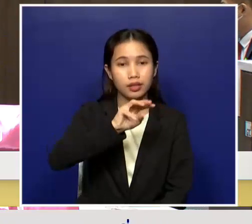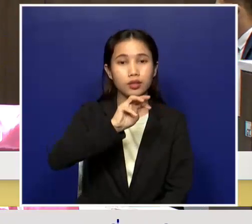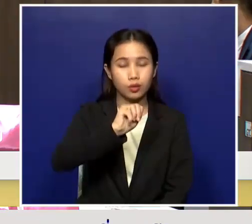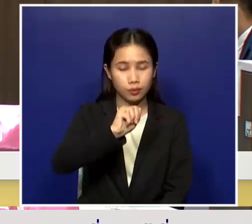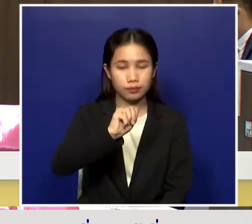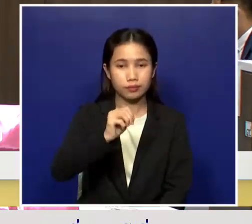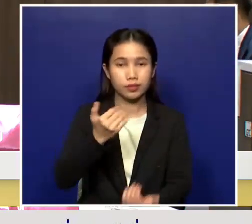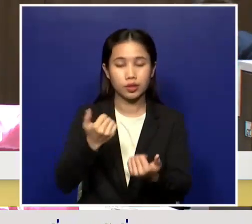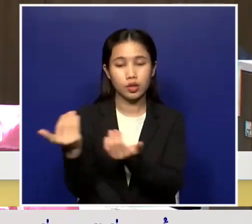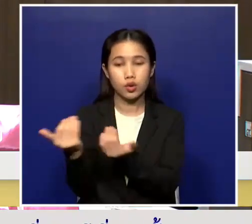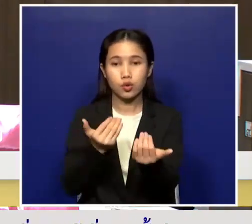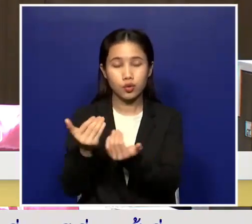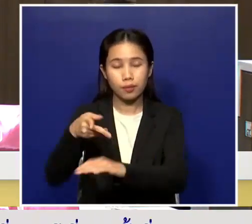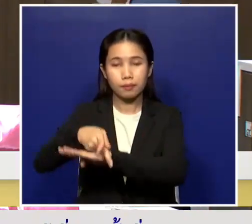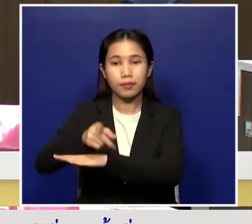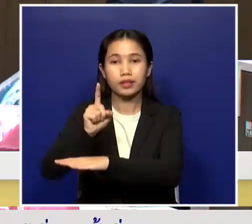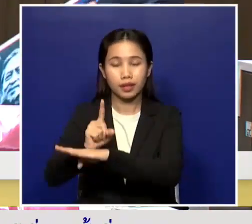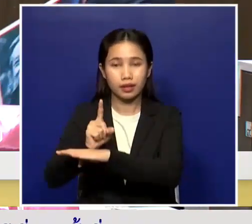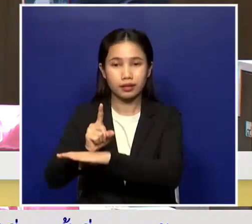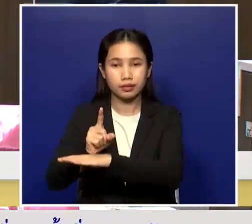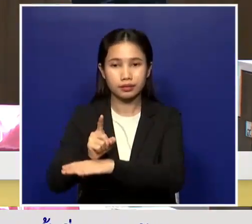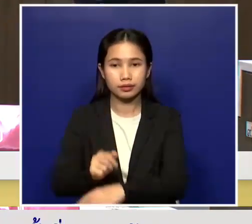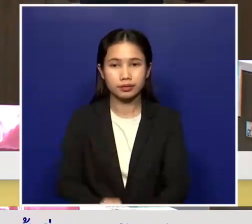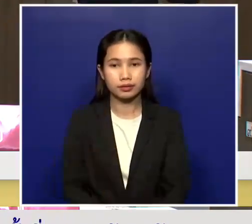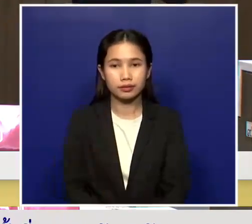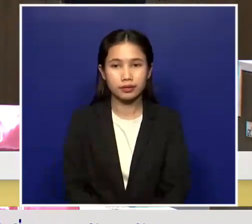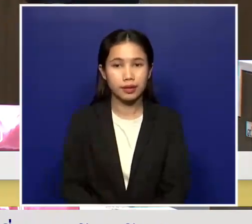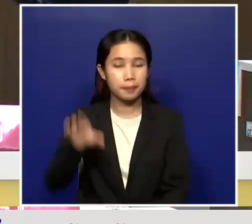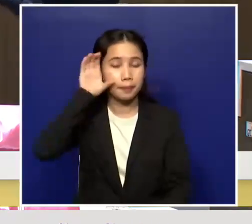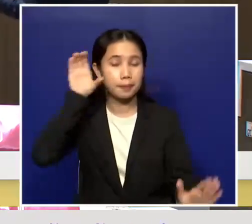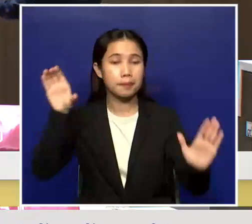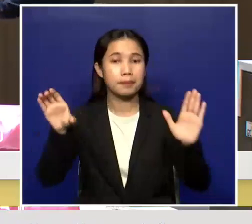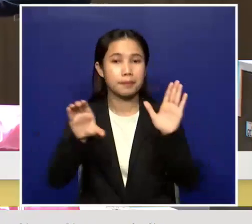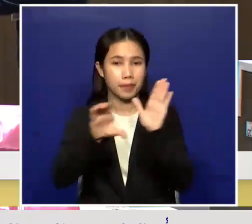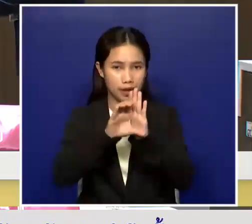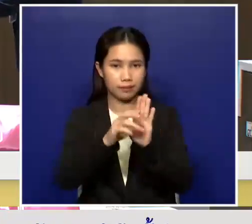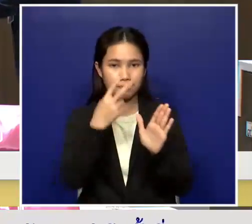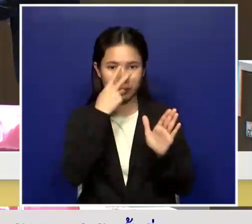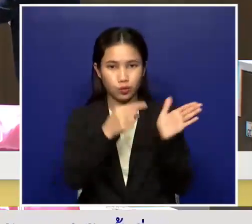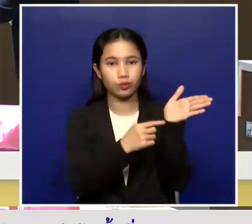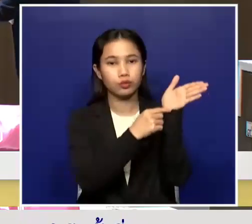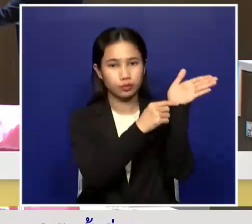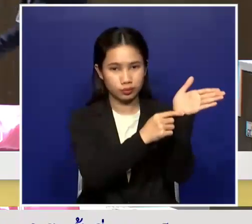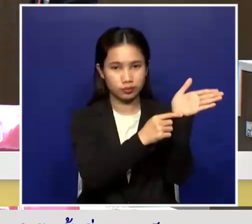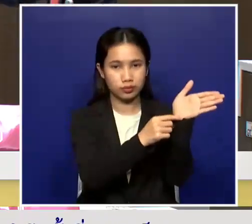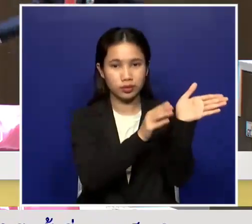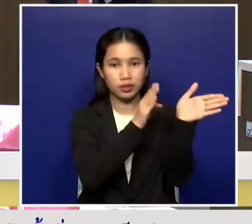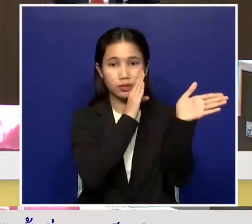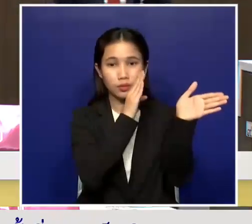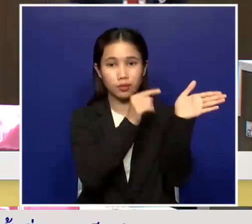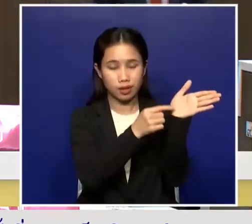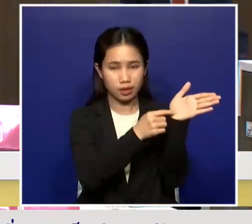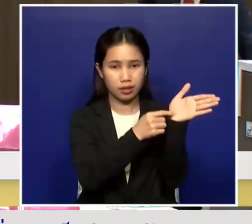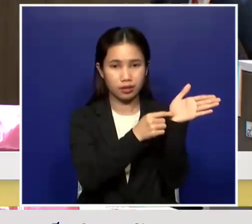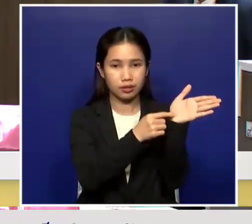ธานองคมนตรีโชว์ให้ดูเลยถ้าไม่มีนโยบายที่อ่อนอ่อนผ่อนปลนและให้อยู่กันได้เนี่ยเ